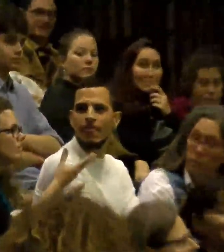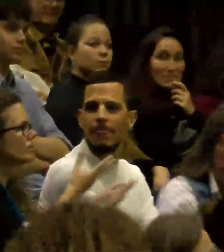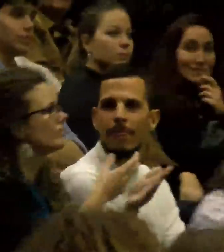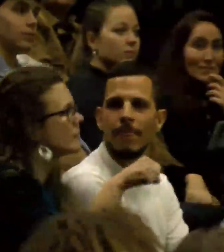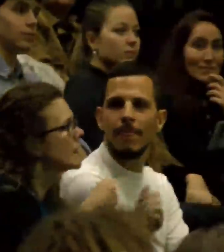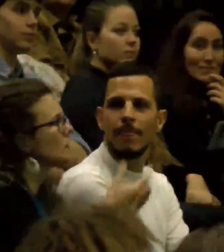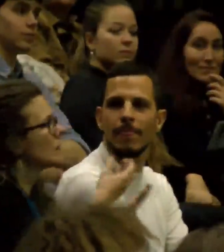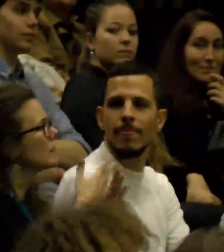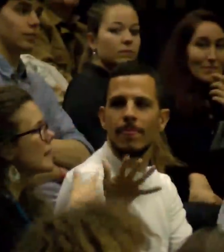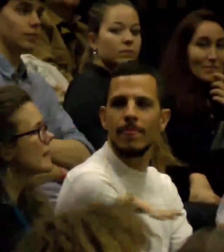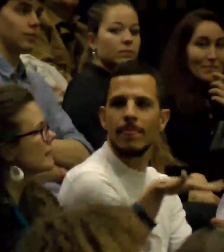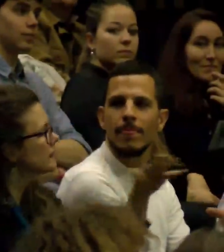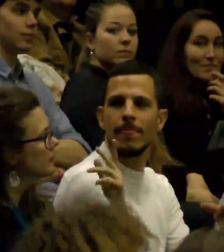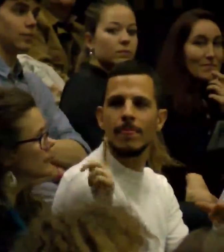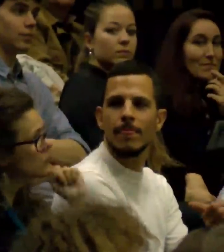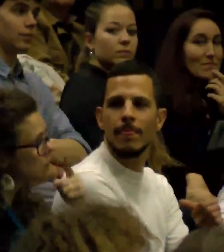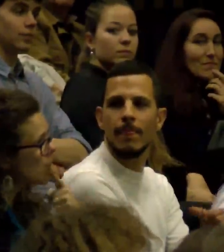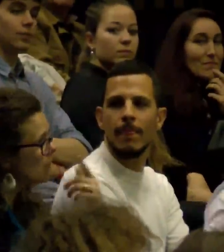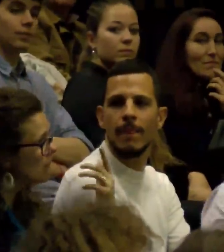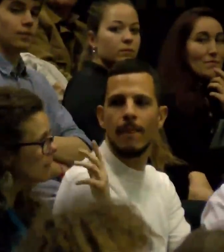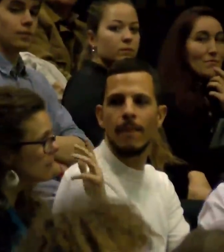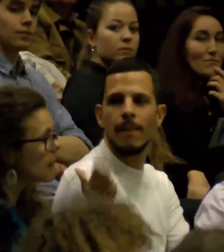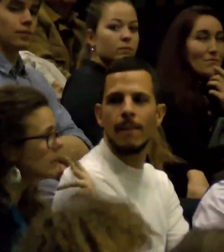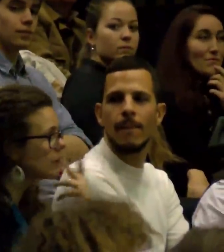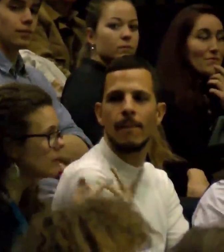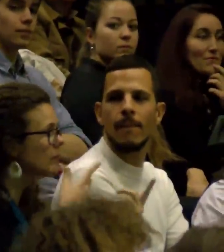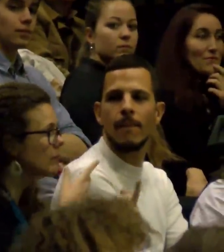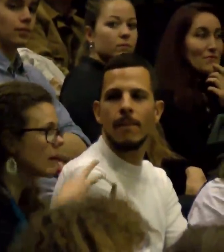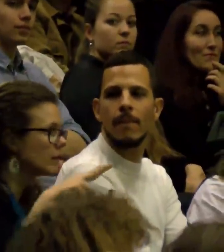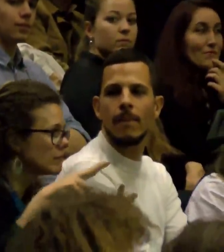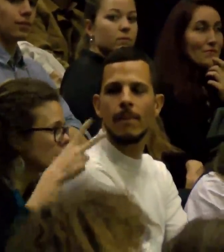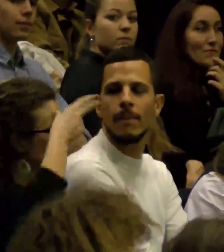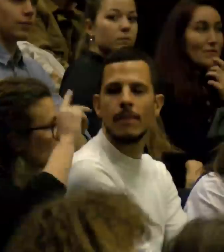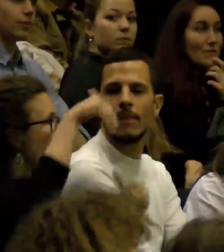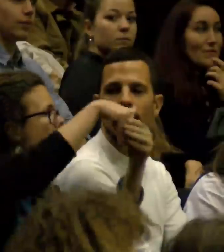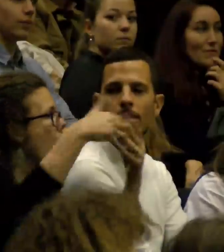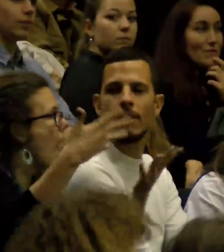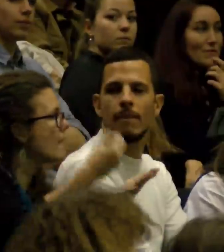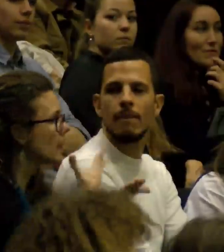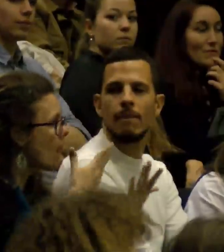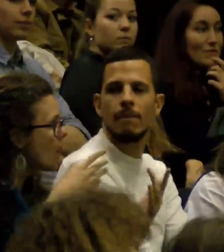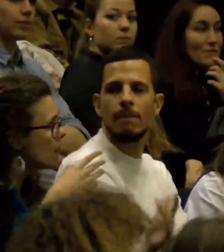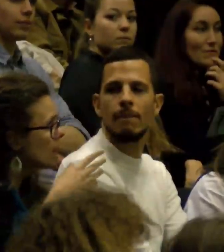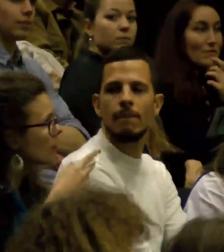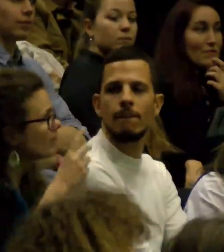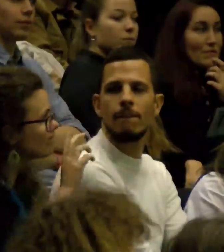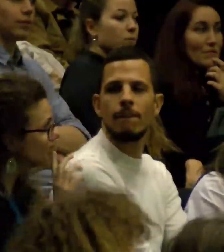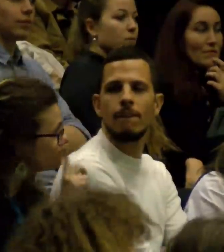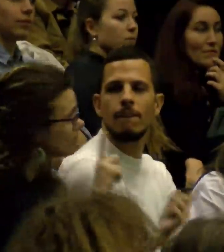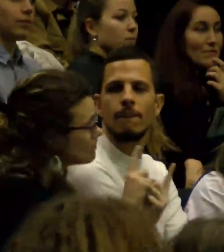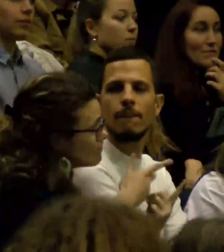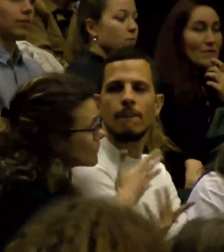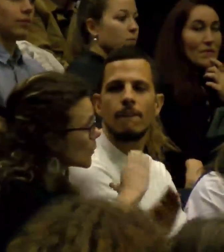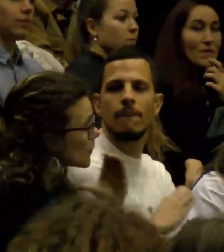Par rapport aux actions d'information que vous menez, est-ce que les sourds vont se savoir